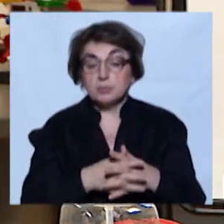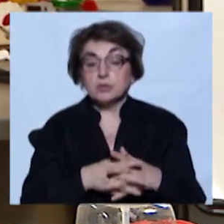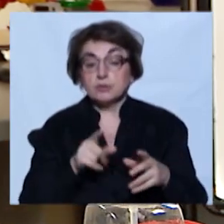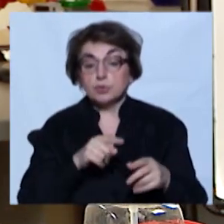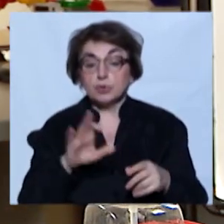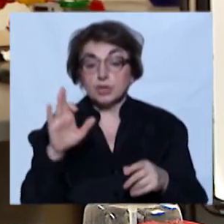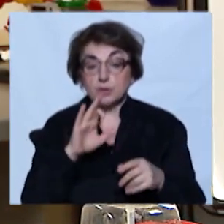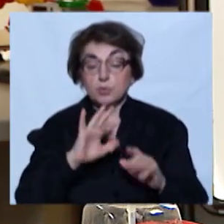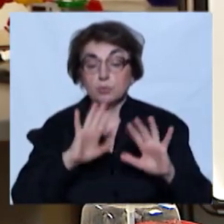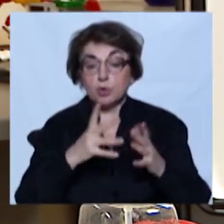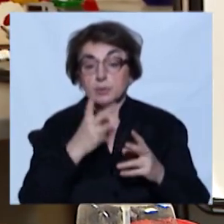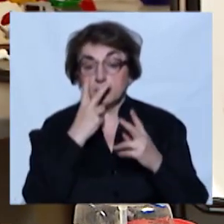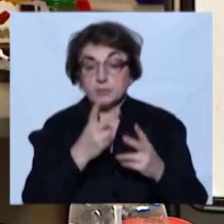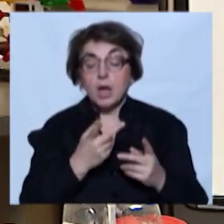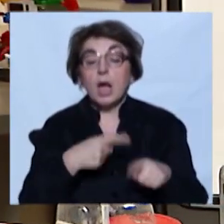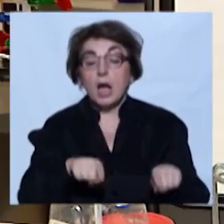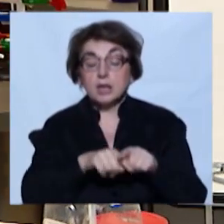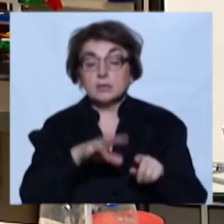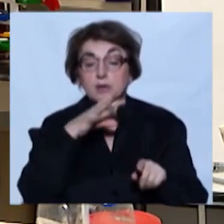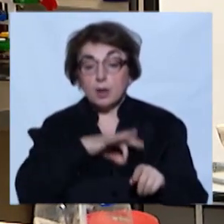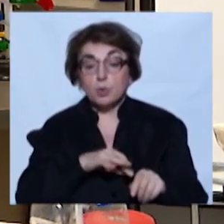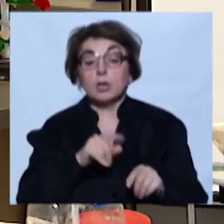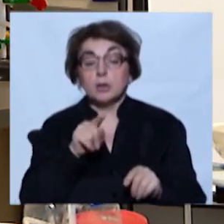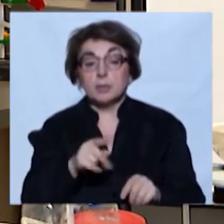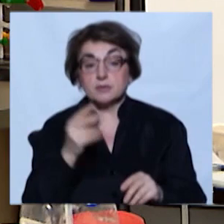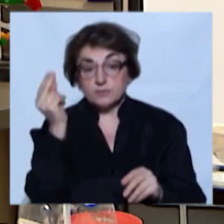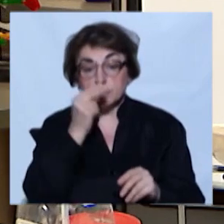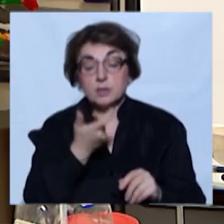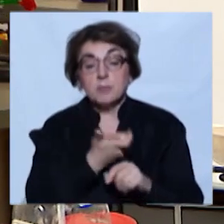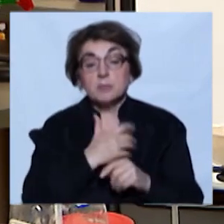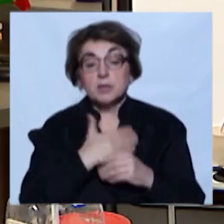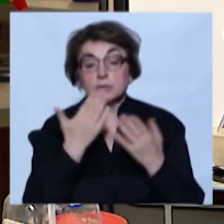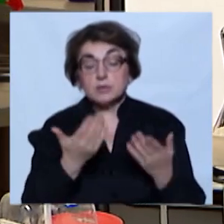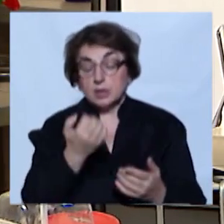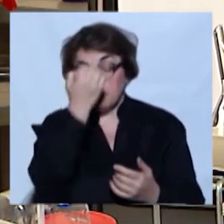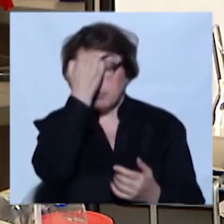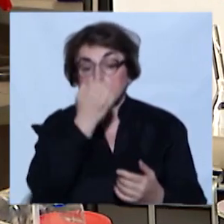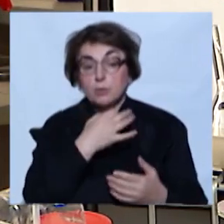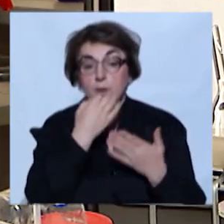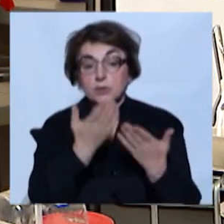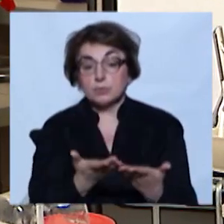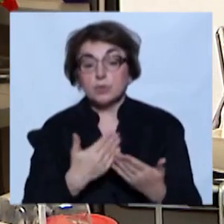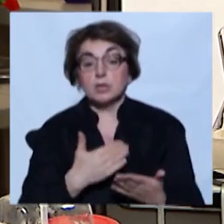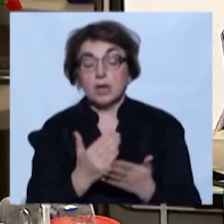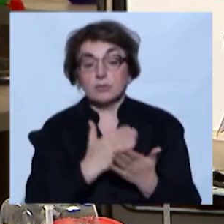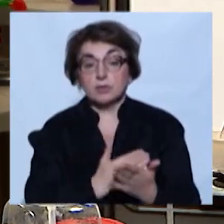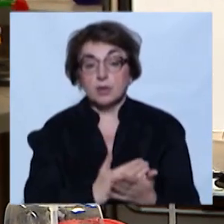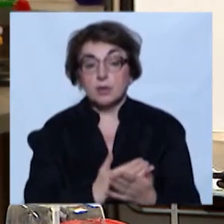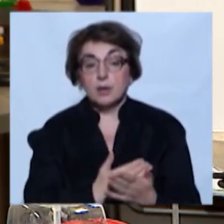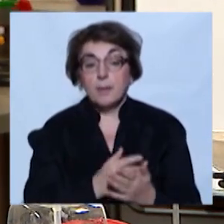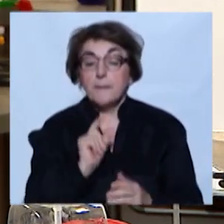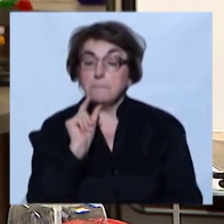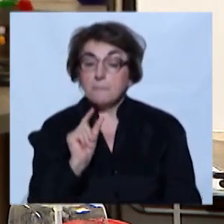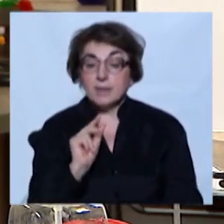და გამოყენებასაც შევეხეთ. მე მინდა მადლობა გადაგიხადო დღევანდელი ჩვენი გაკვეთილისთვის და